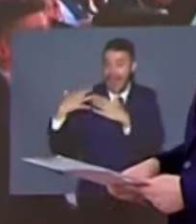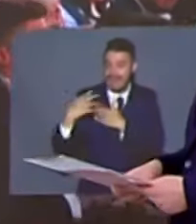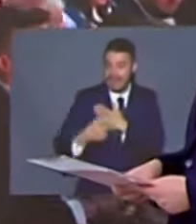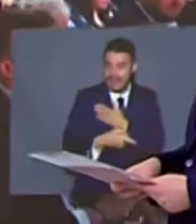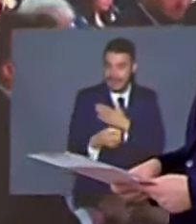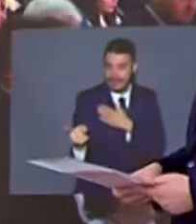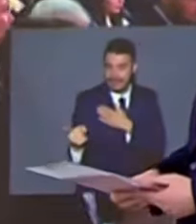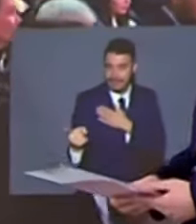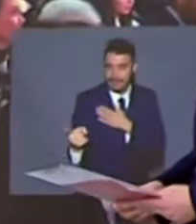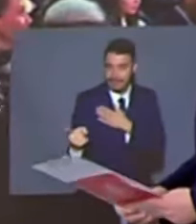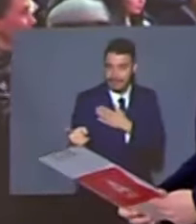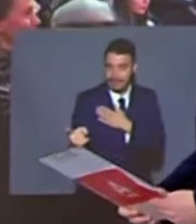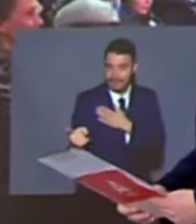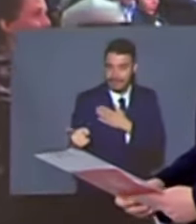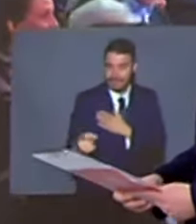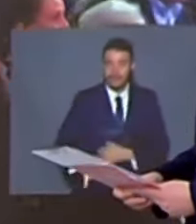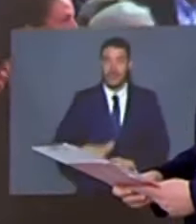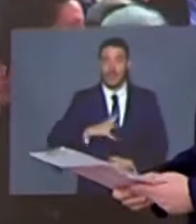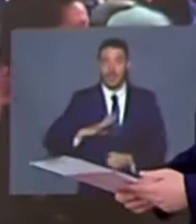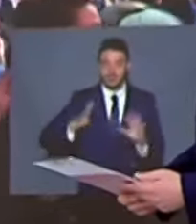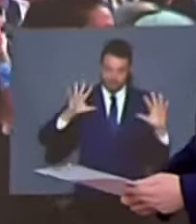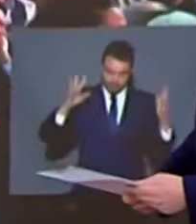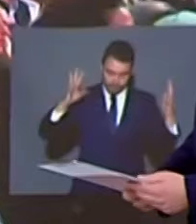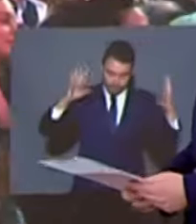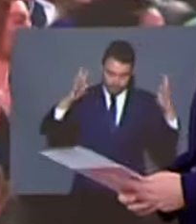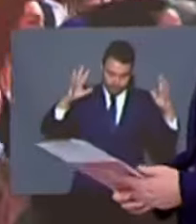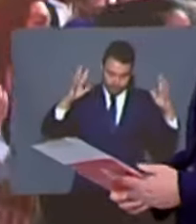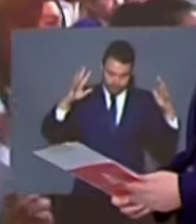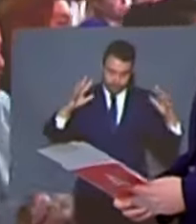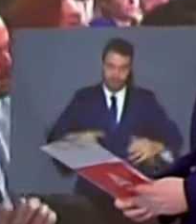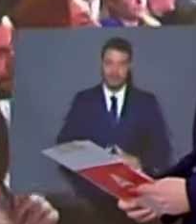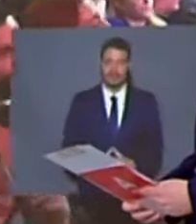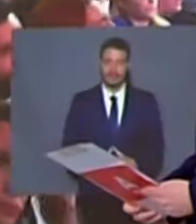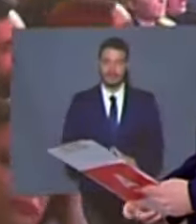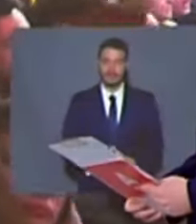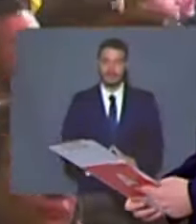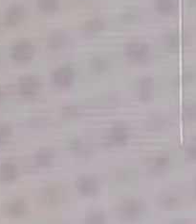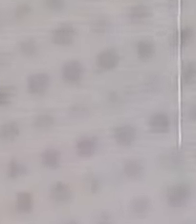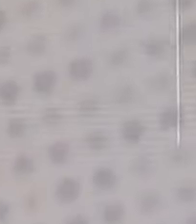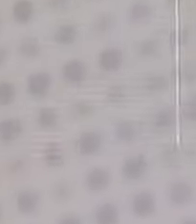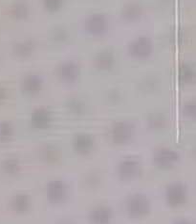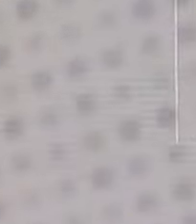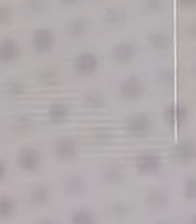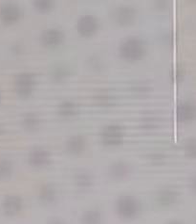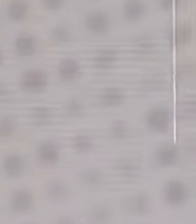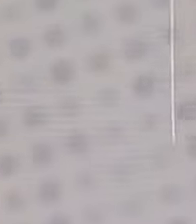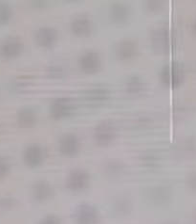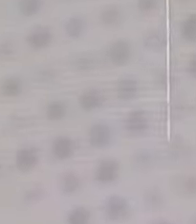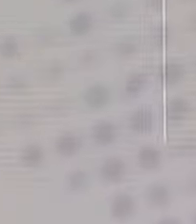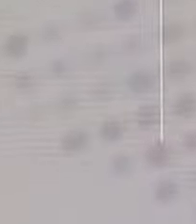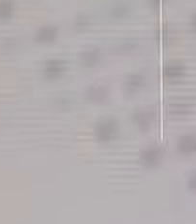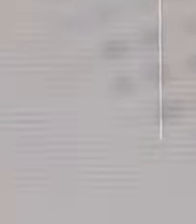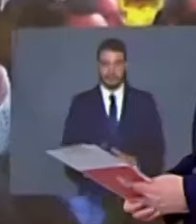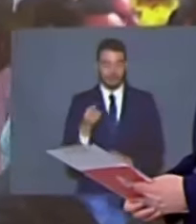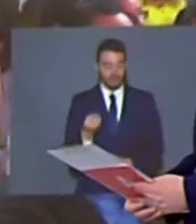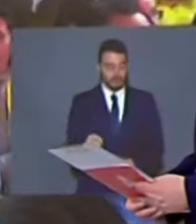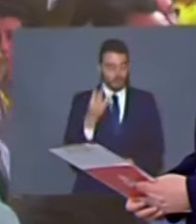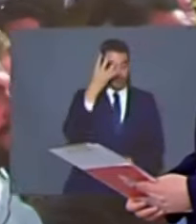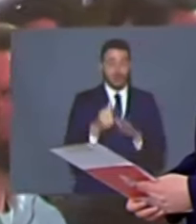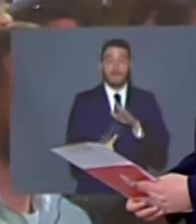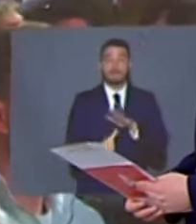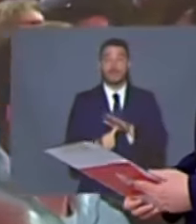ψηφιστούν από το Προεδρείο του Συνεδρίου. Ωραία. Επειδή είδαμε και στο βίντεο, θέλω να μείνουμε στην Τρίτη. Και θέλω να